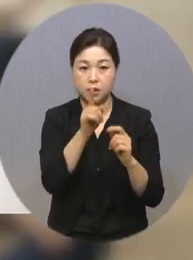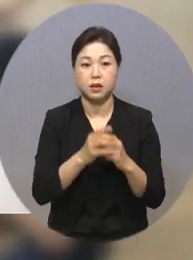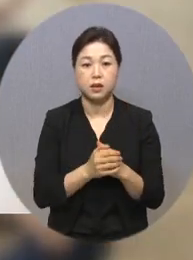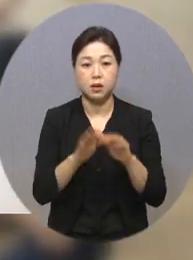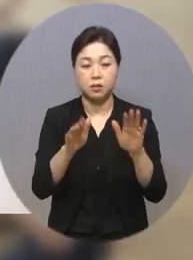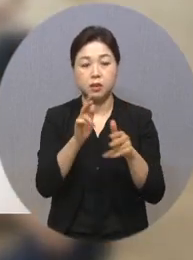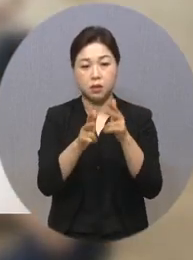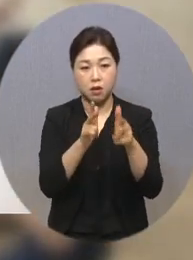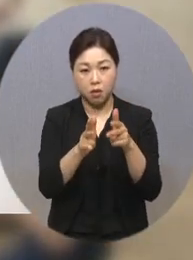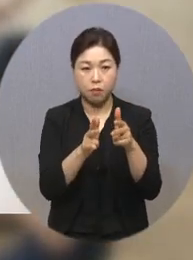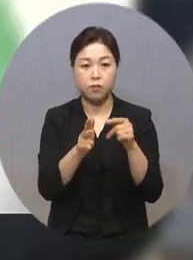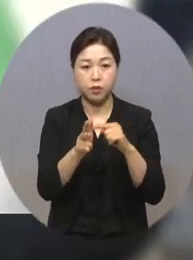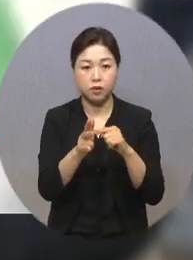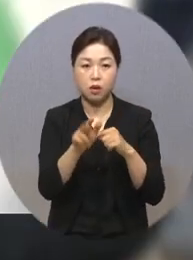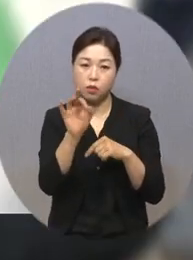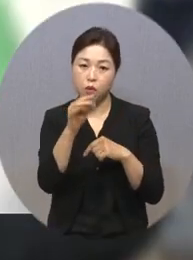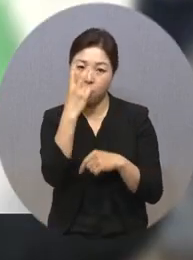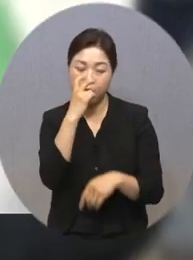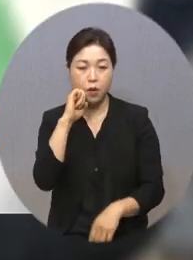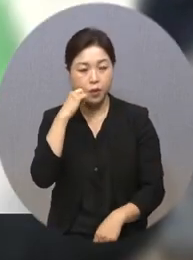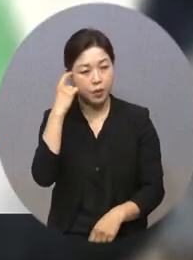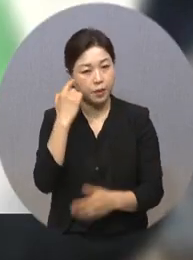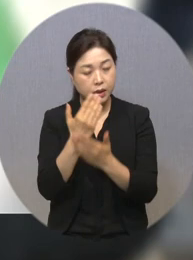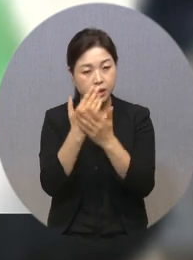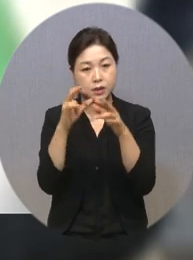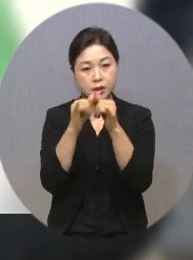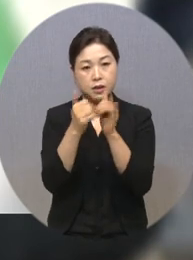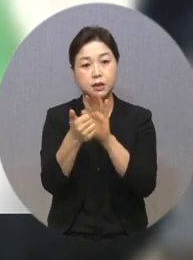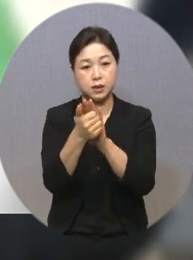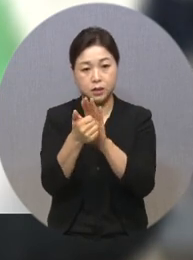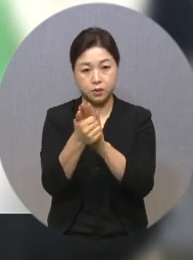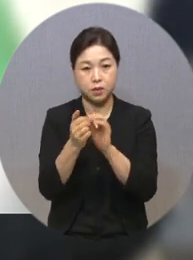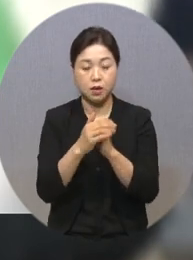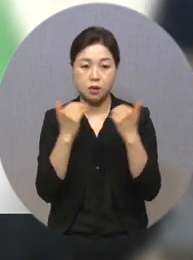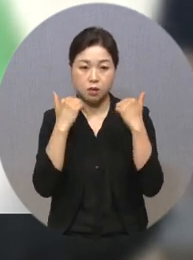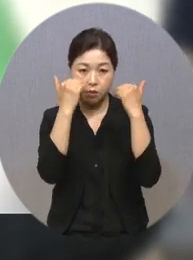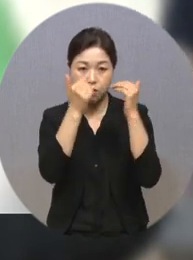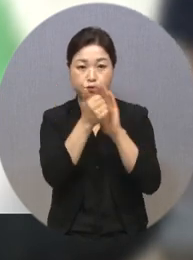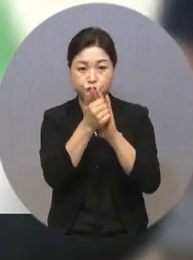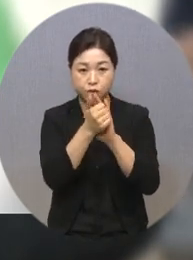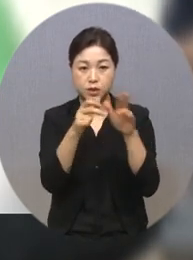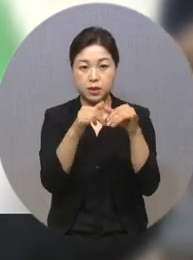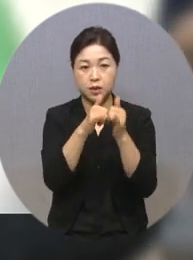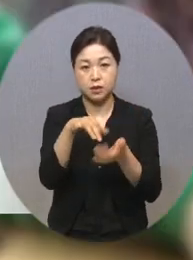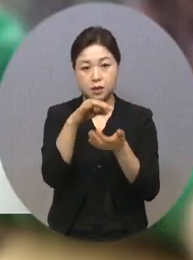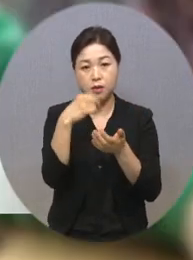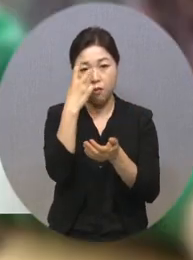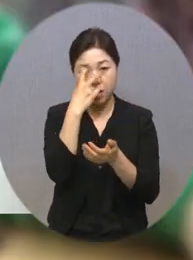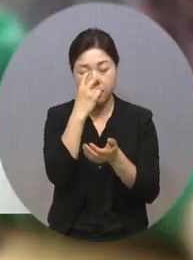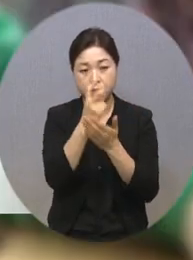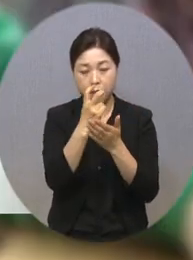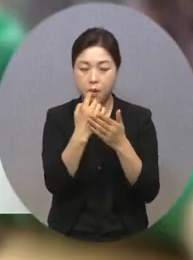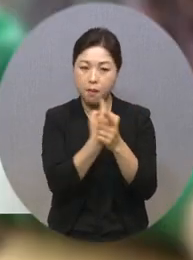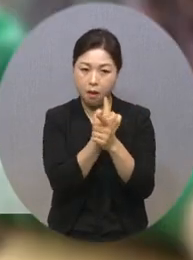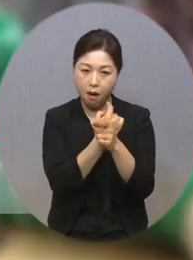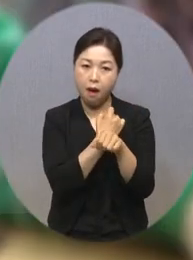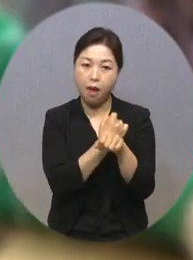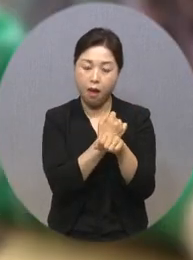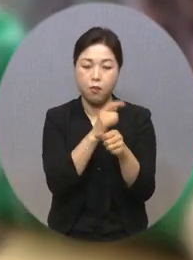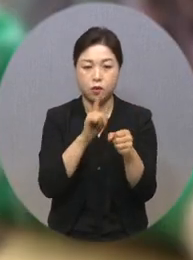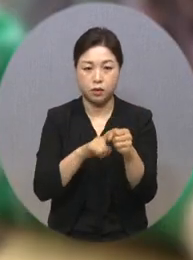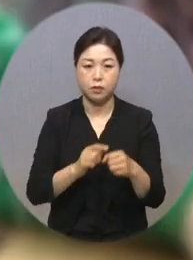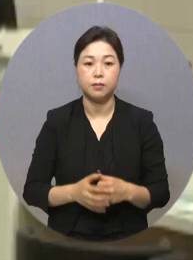사업은 금전관리가 어려운 발달장애인을 지원하고 성년후견 등 장애인 재산관리 제도를 보완하기 위해